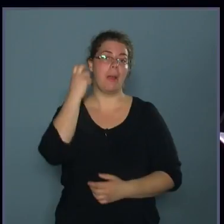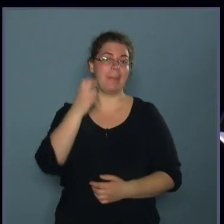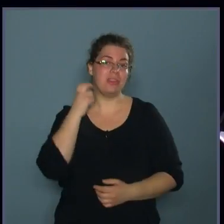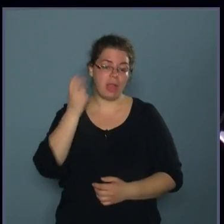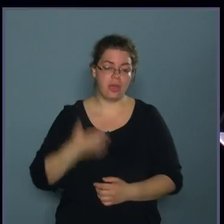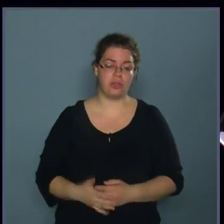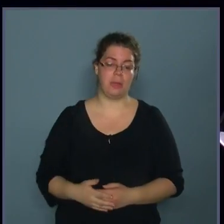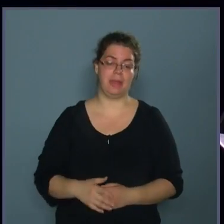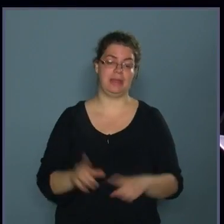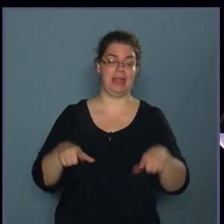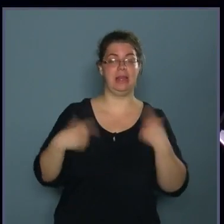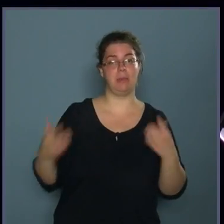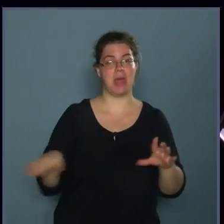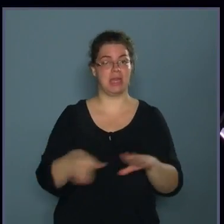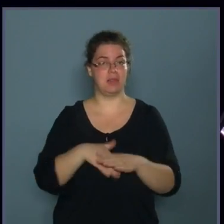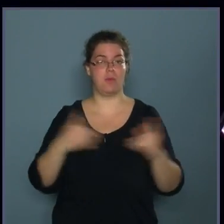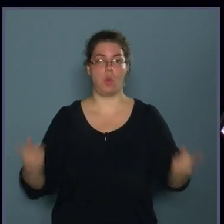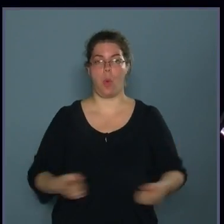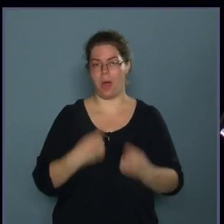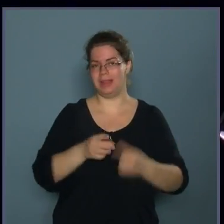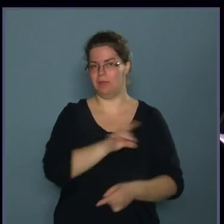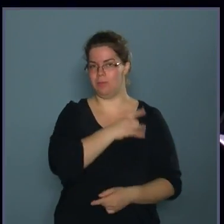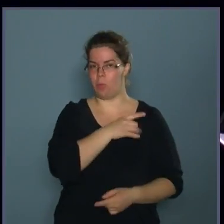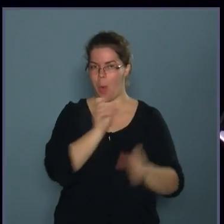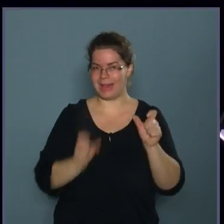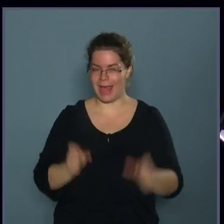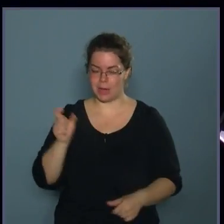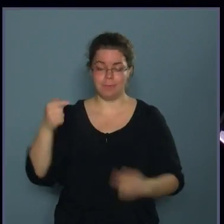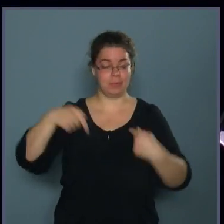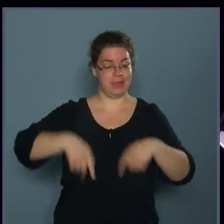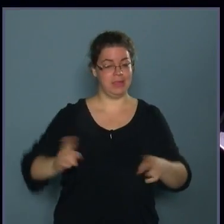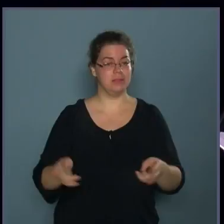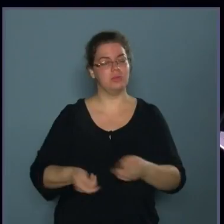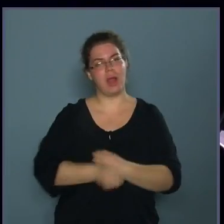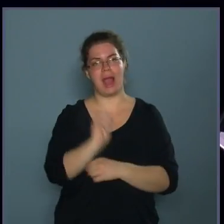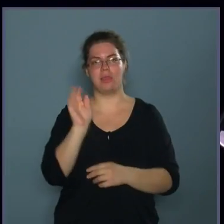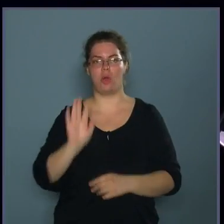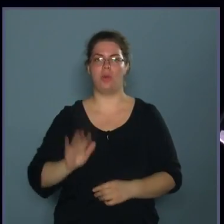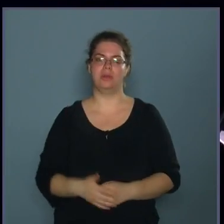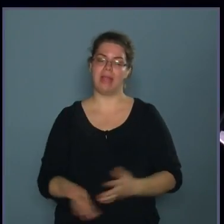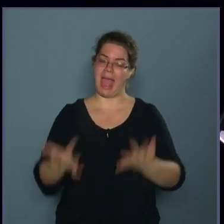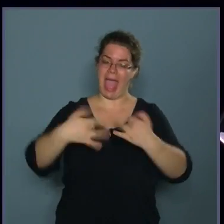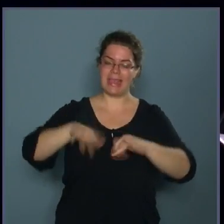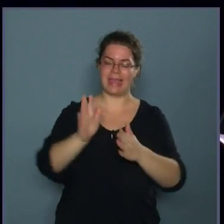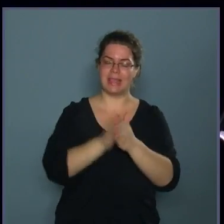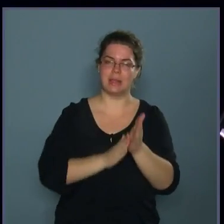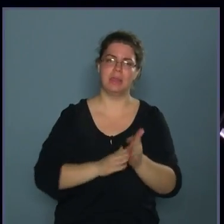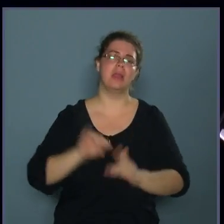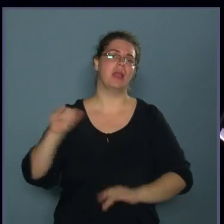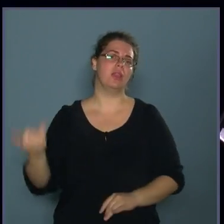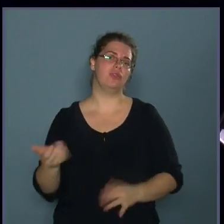Erzsébet életében résztvevő aktív polgárok. Itt találnak otthonra a helyi kezdeményezések,